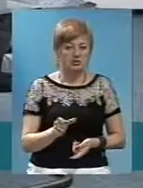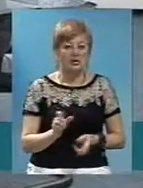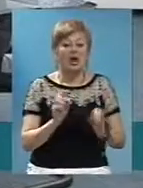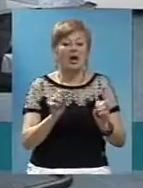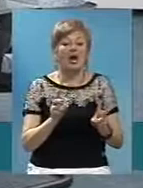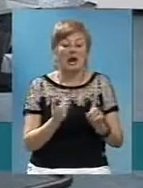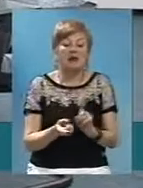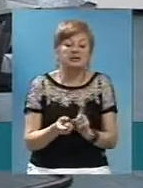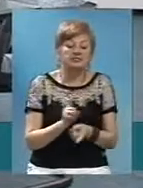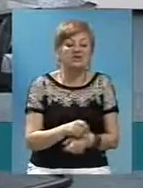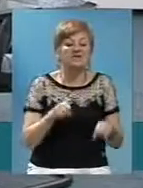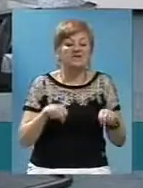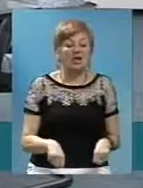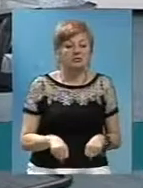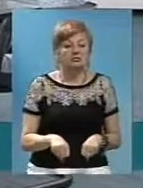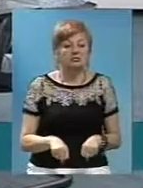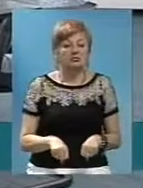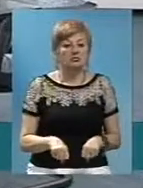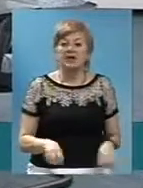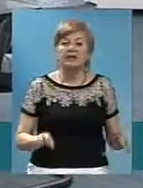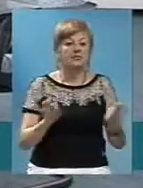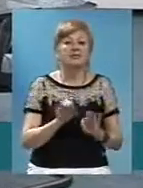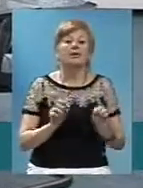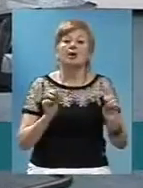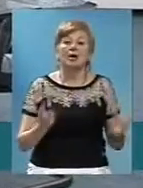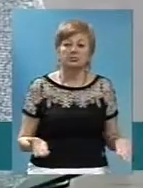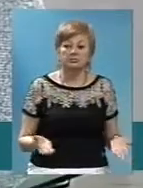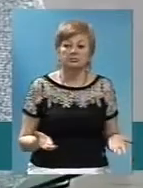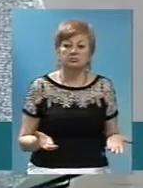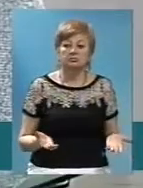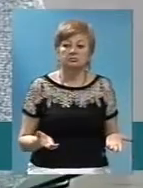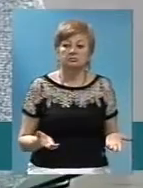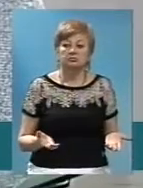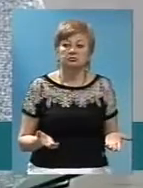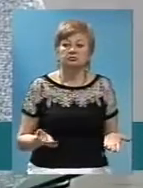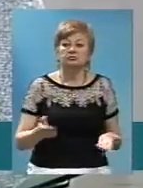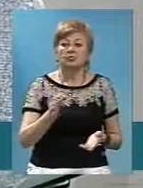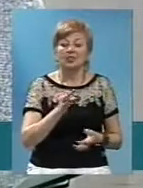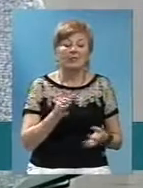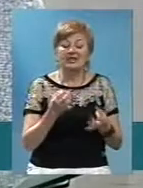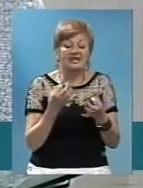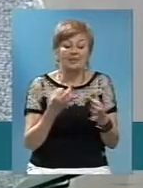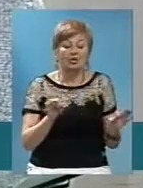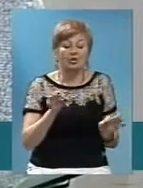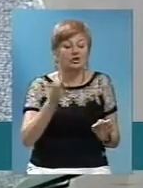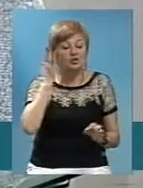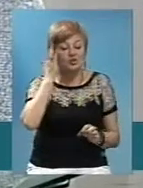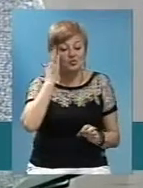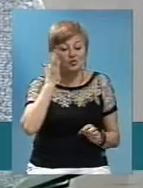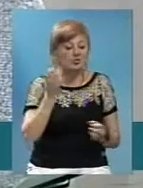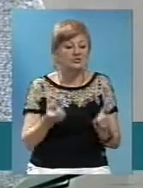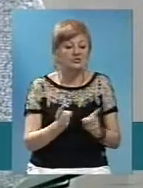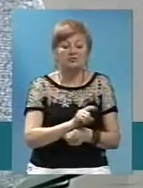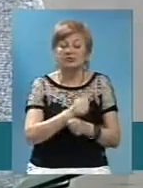змінити владу? Питання. Ніяк. На відміну від демократичних способів зміни влади, тут влада